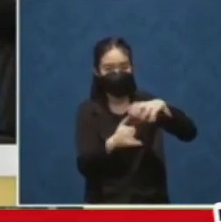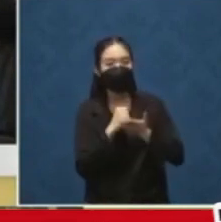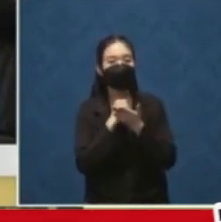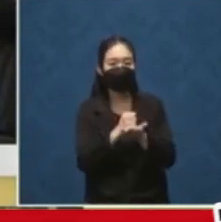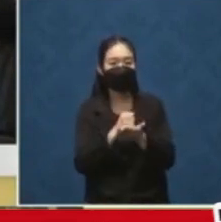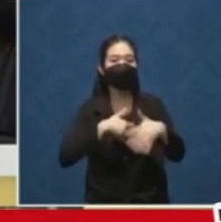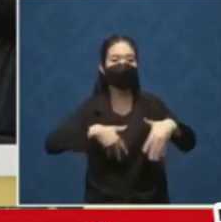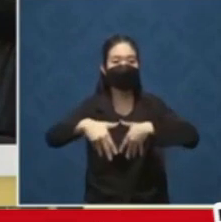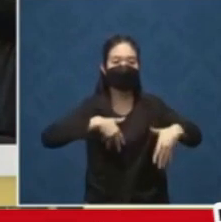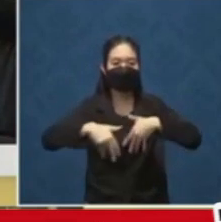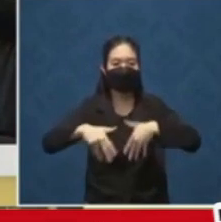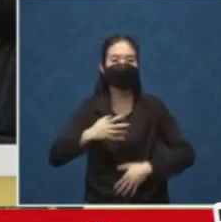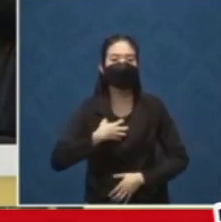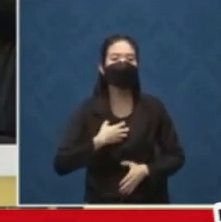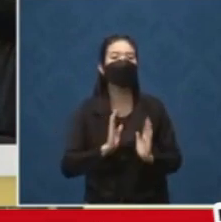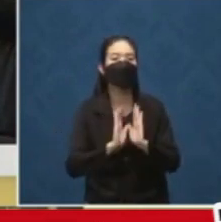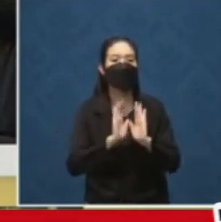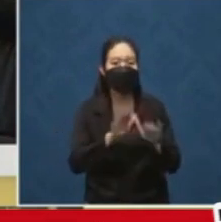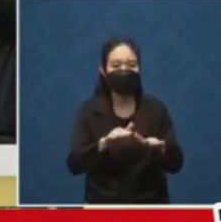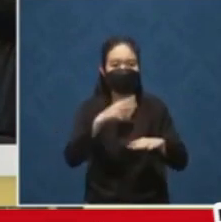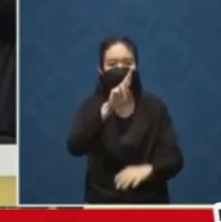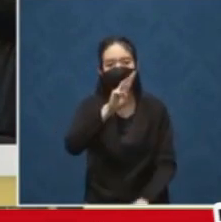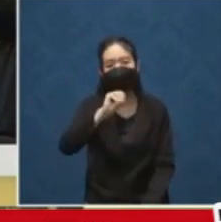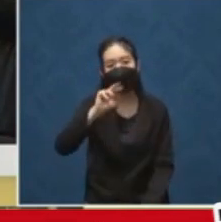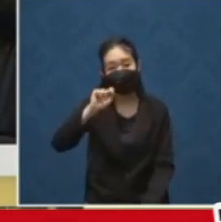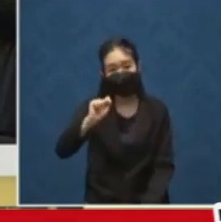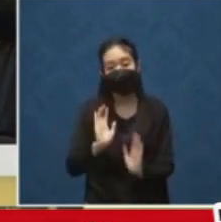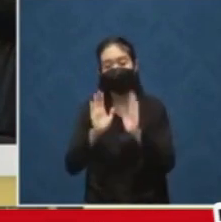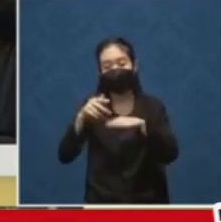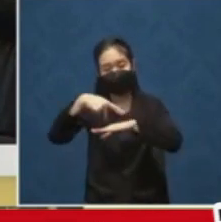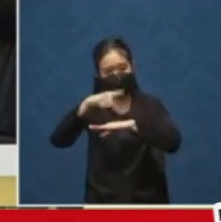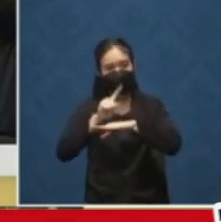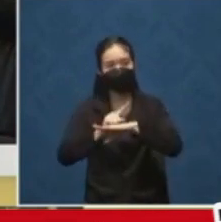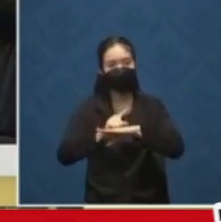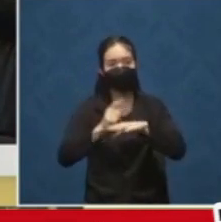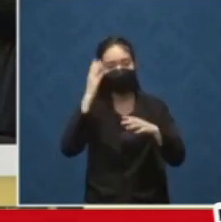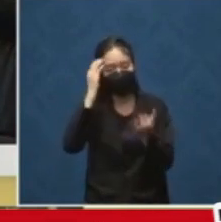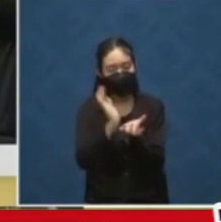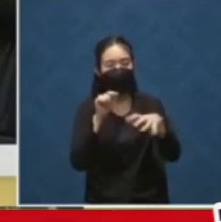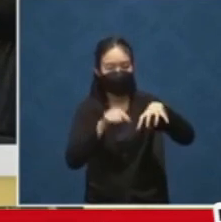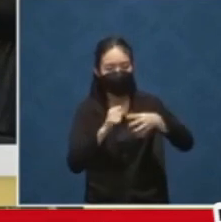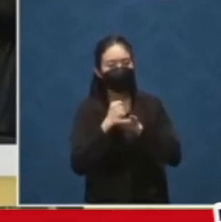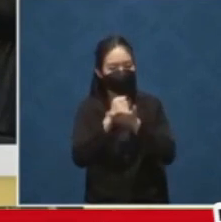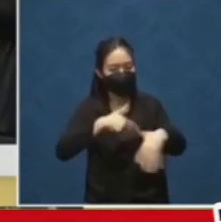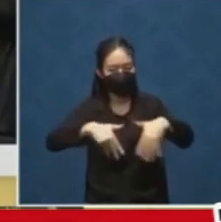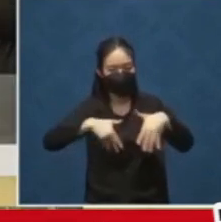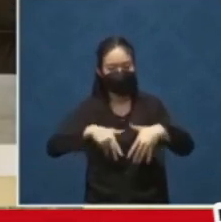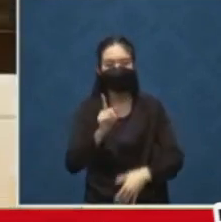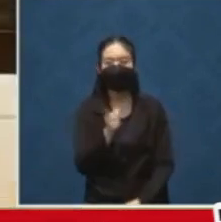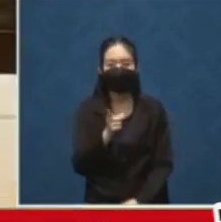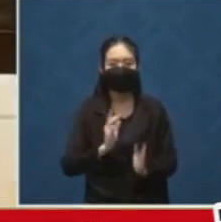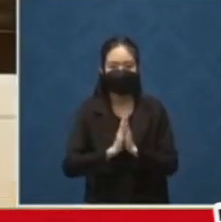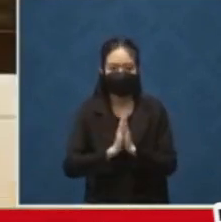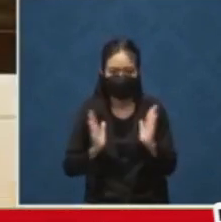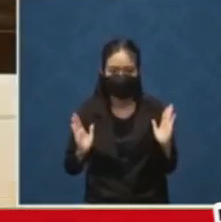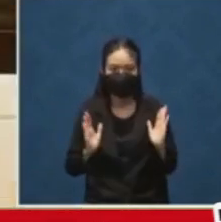ำได้เลยเขาบอกวาโรงพักเพื่อประชาชนฝากท่านประทานผ่านท่รัมตรีให้เป็โรงพักเพื่อป